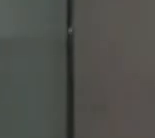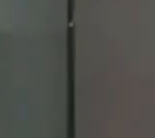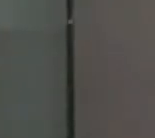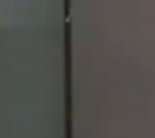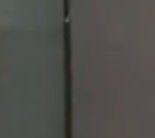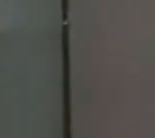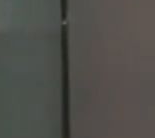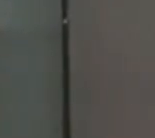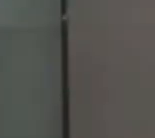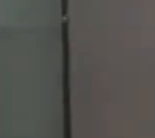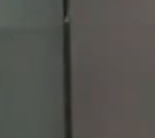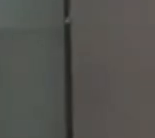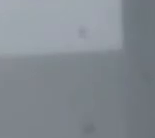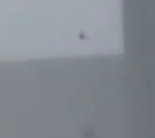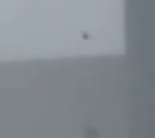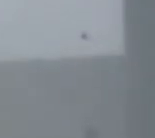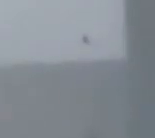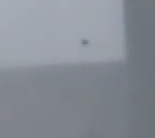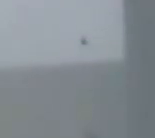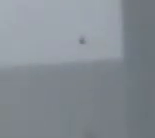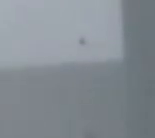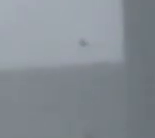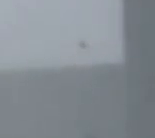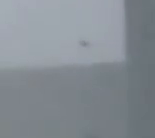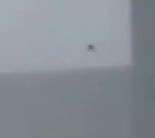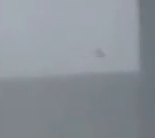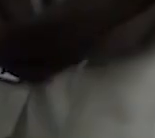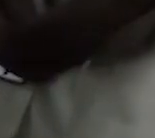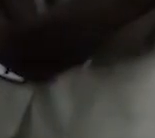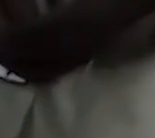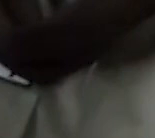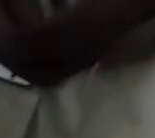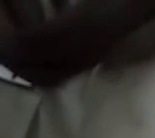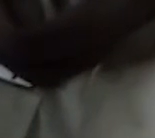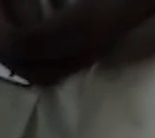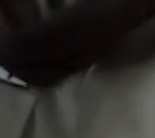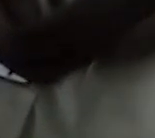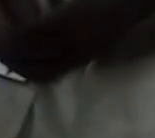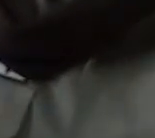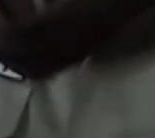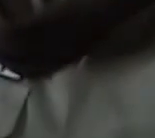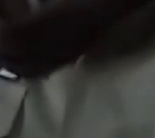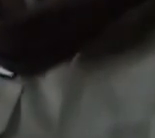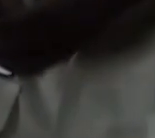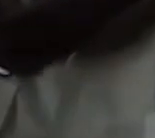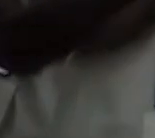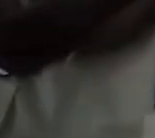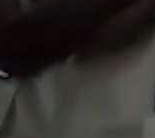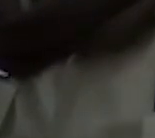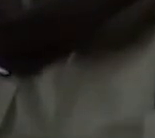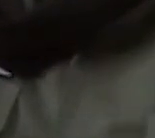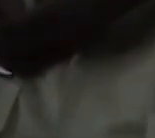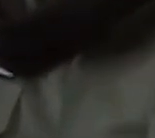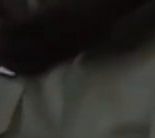rumah sakit, pasien mencoba kabur karena mengalami tekanan mental. Ya mungkin faktor lain bisa aja karena pasien jauh